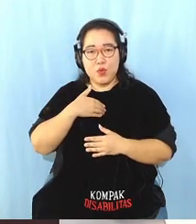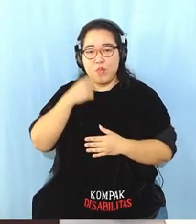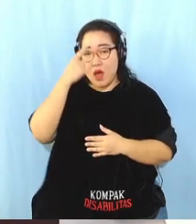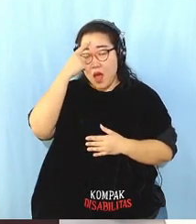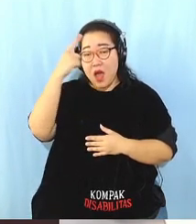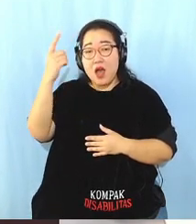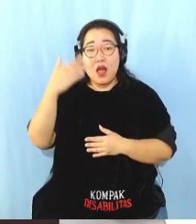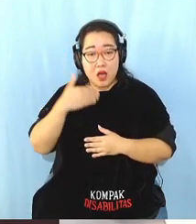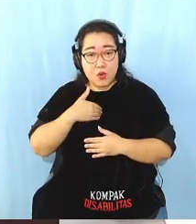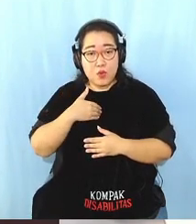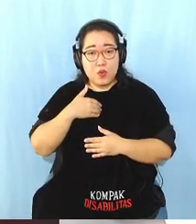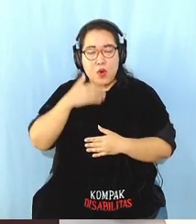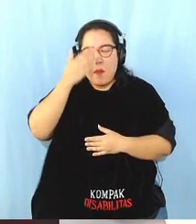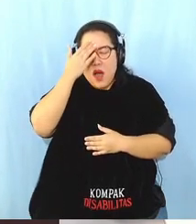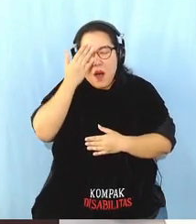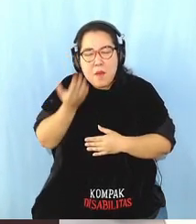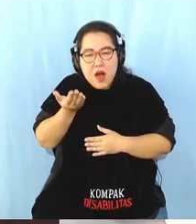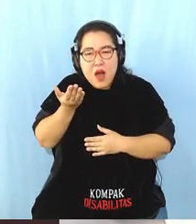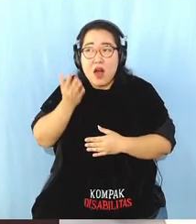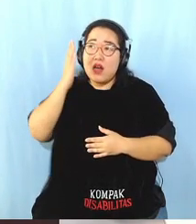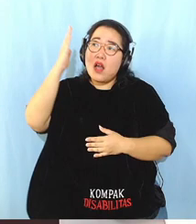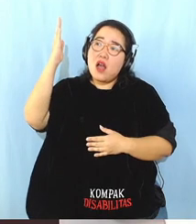mengapa engkau meninggalkan aku?